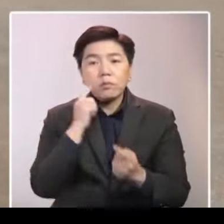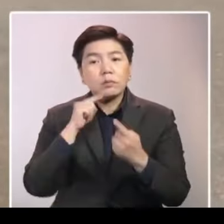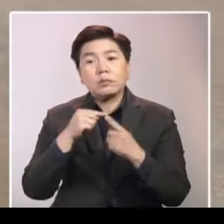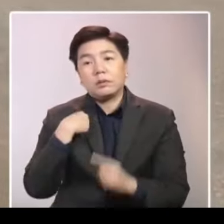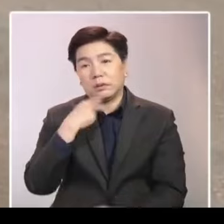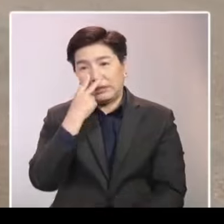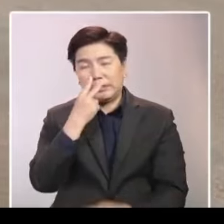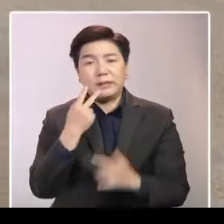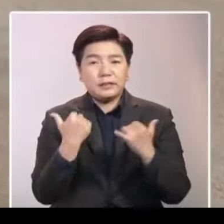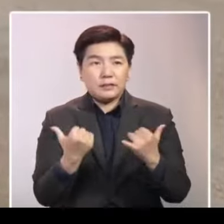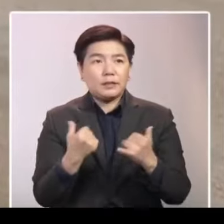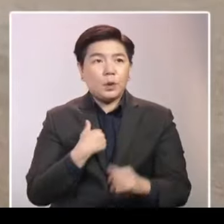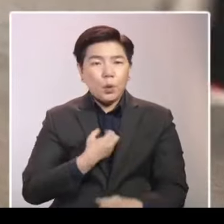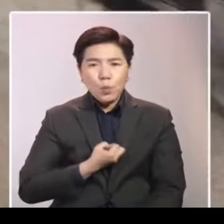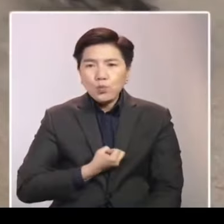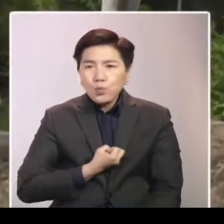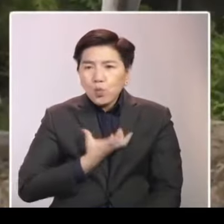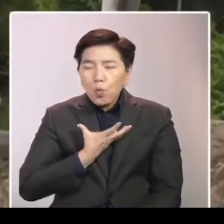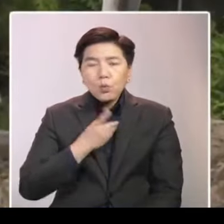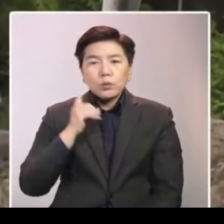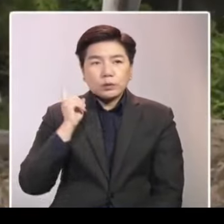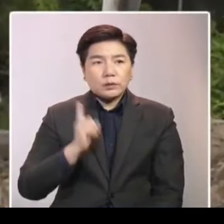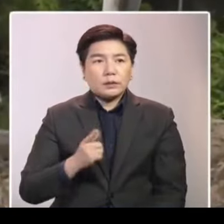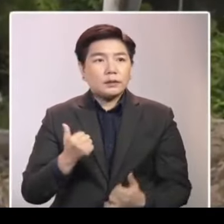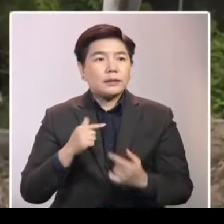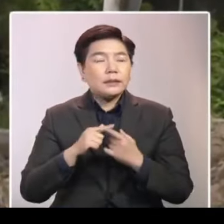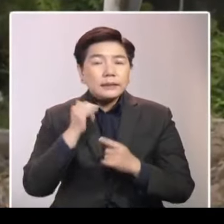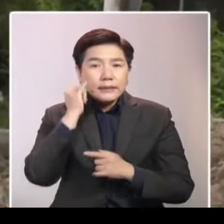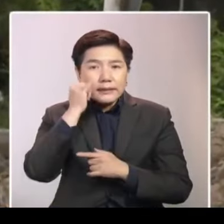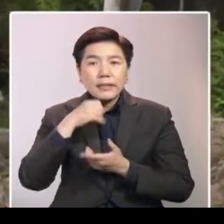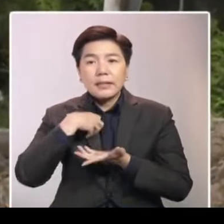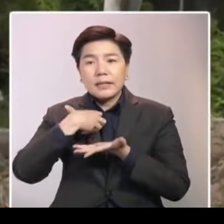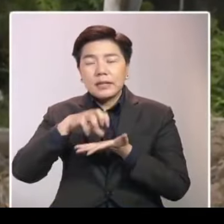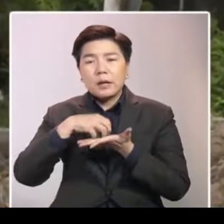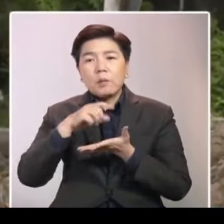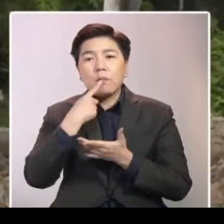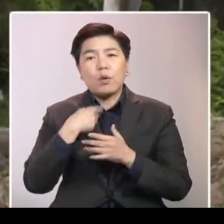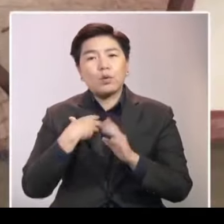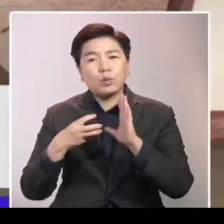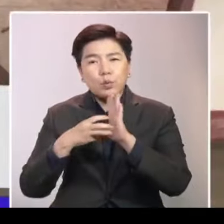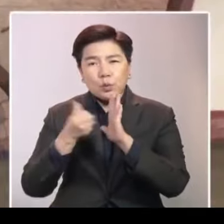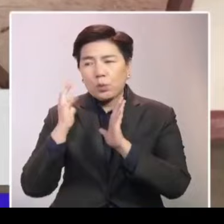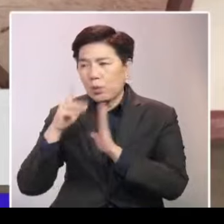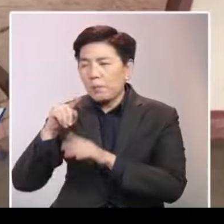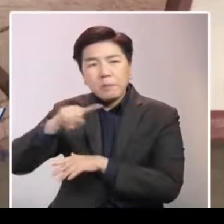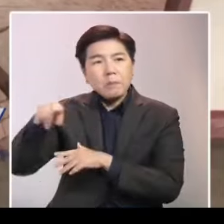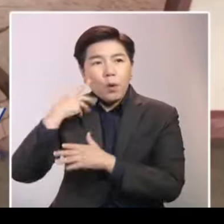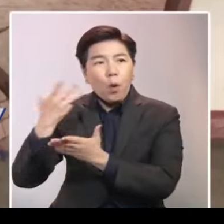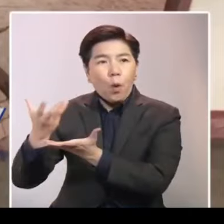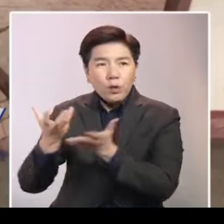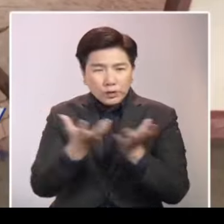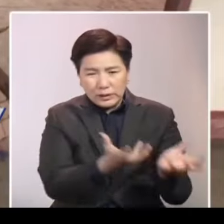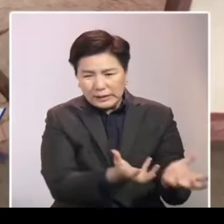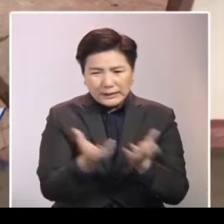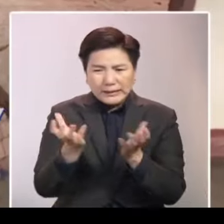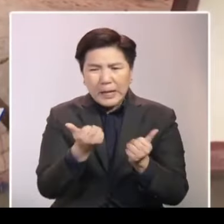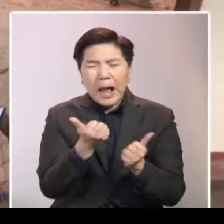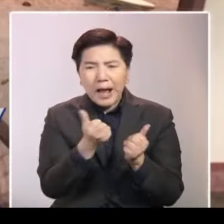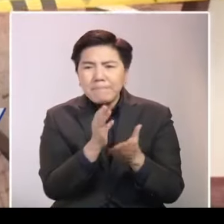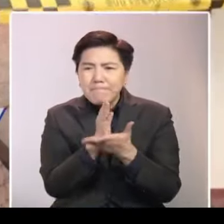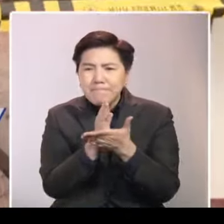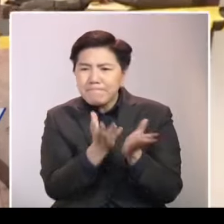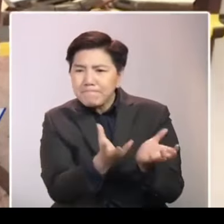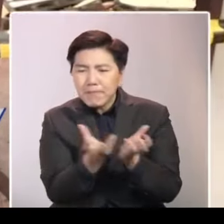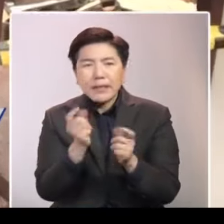เนี่ยตกใจมาก คุณยายมุกดายังบอกว่าโชคดีที่ได้ชาวบ้านมาช่วยกันขนย้ายข้าวของออกมาได้บ้างบ